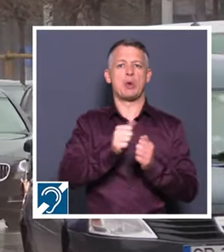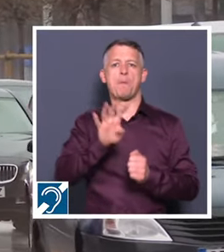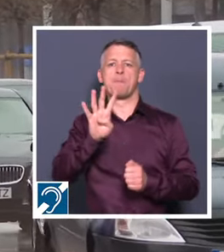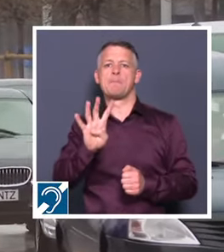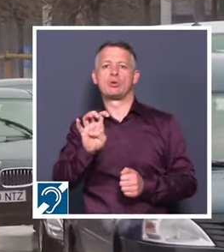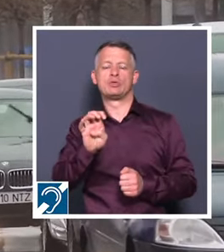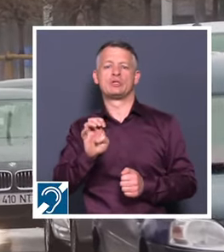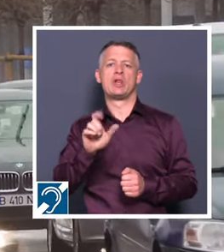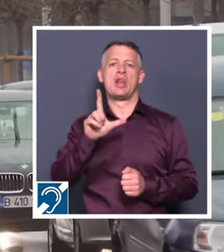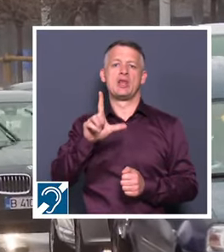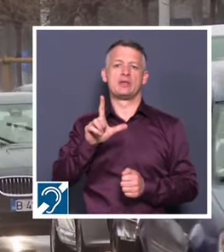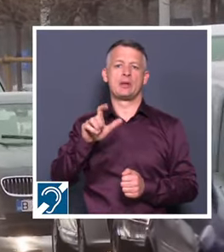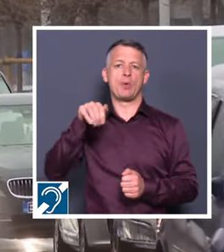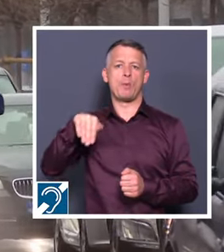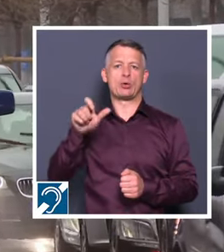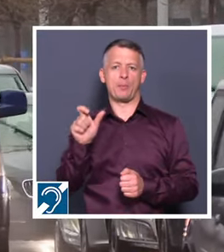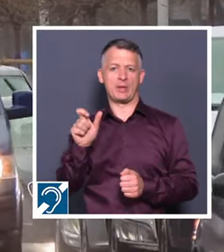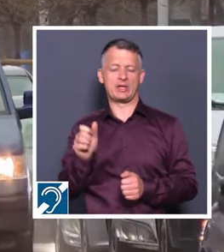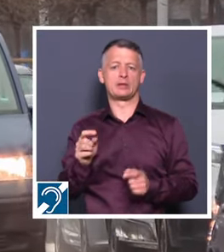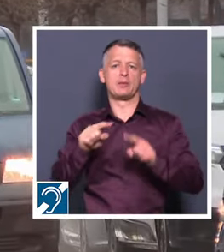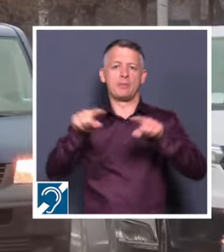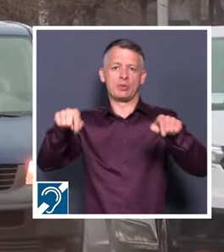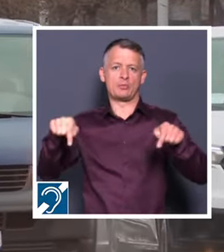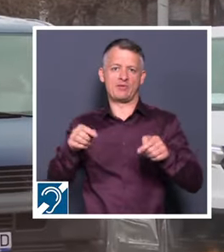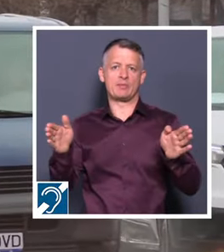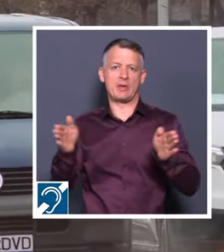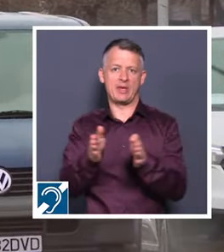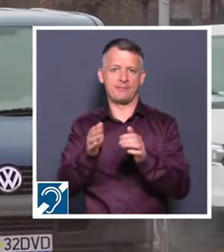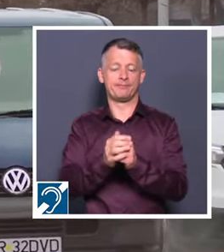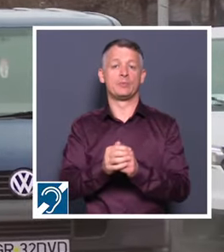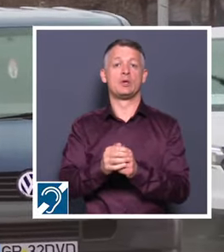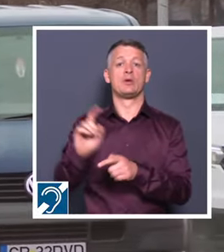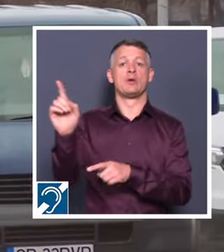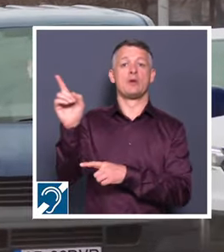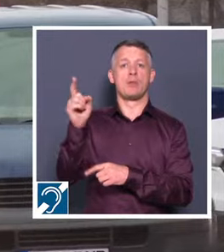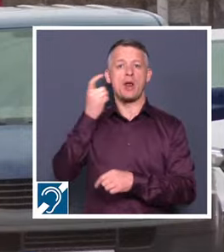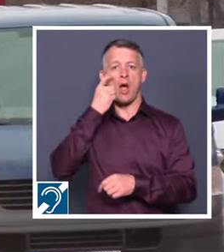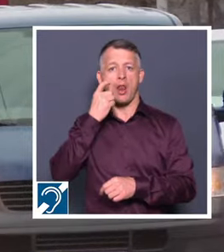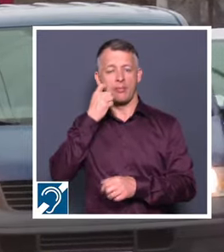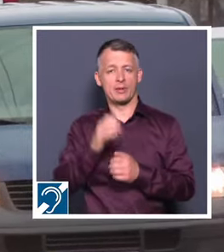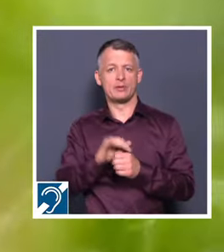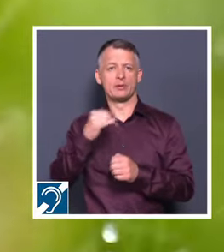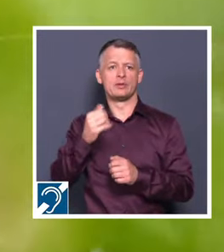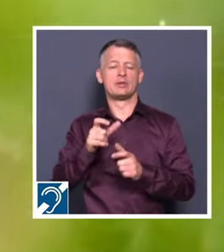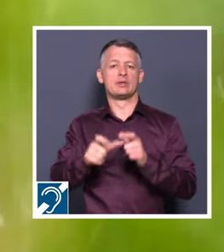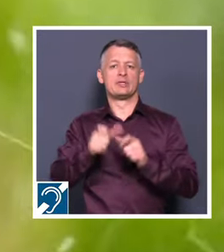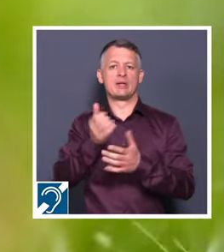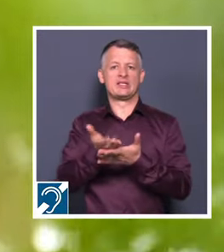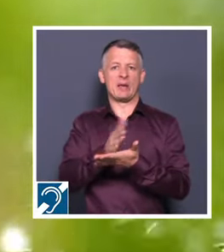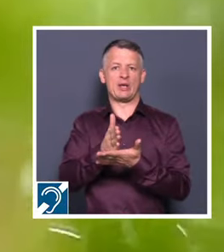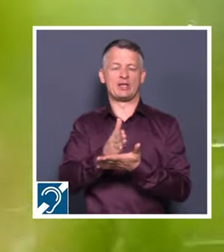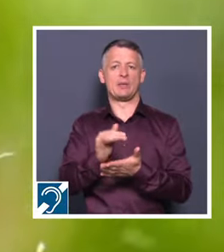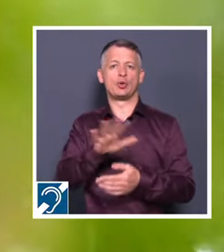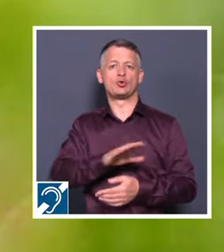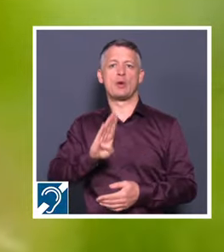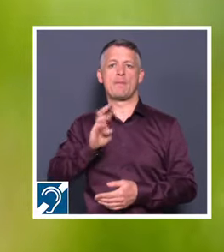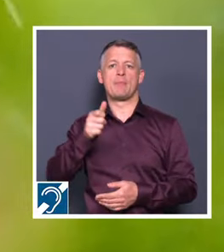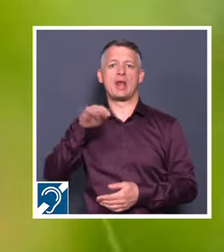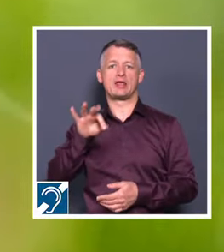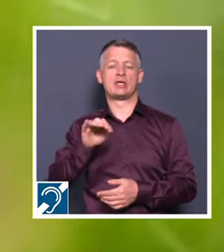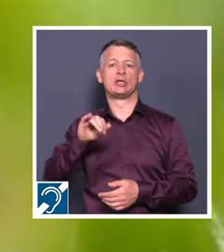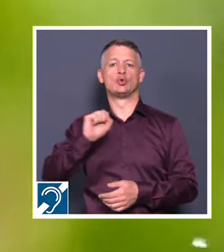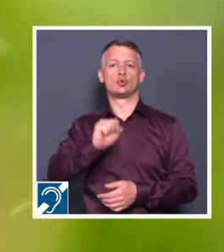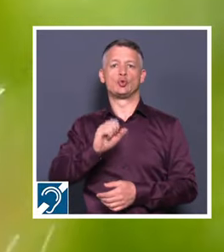pe metru pătrat. Foarte important, codul galben, acesta vorbește despre instabilitatea atmosferică temporar accentuată pentru zona Banatului, pentru